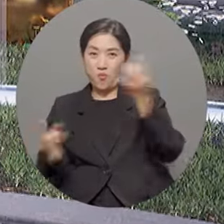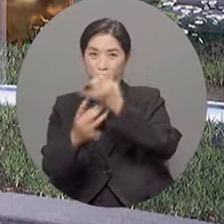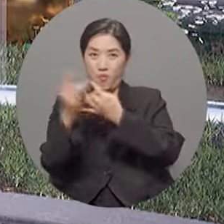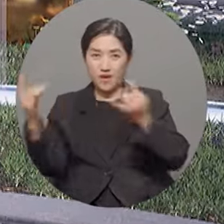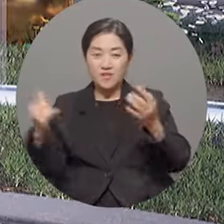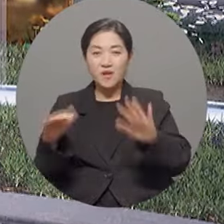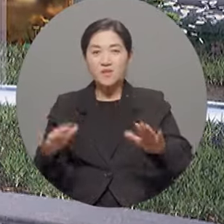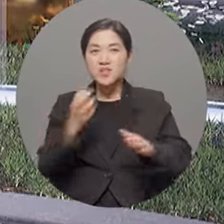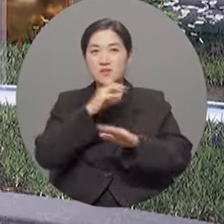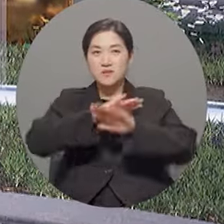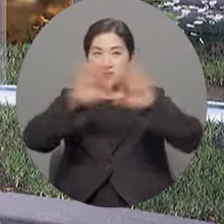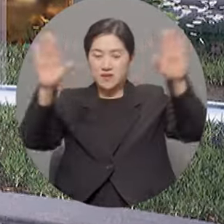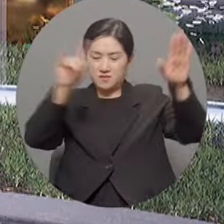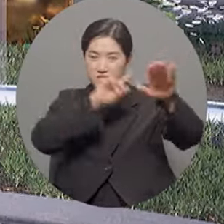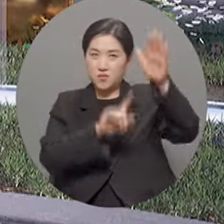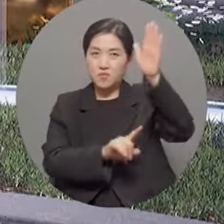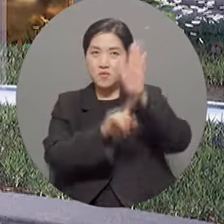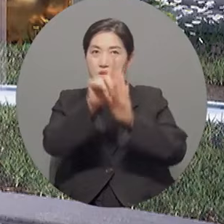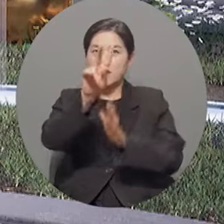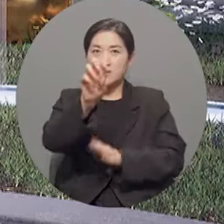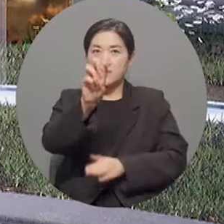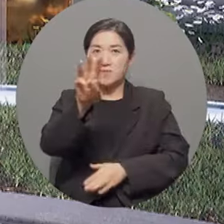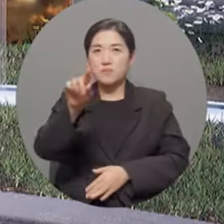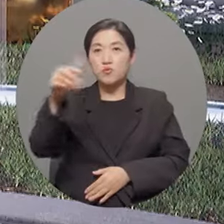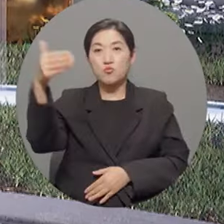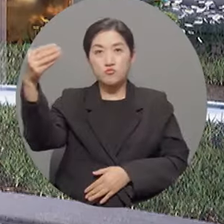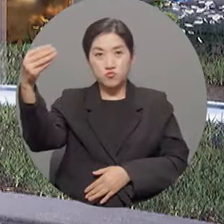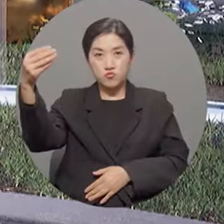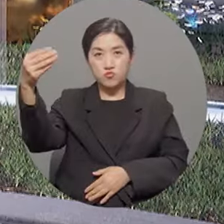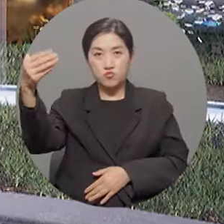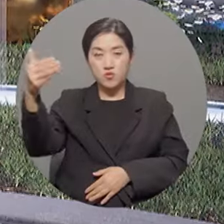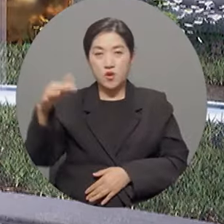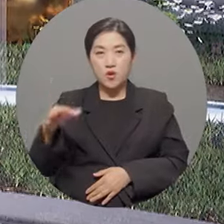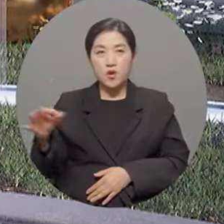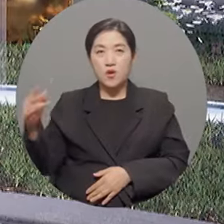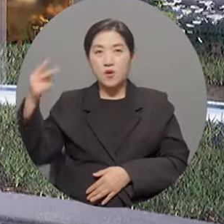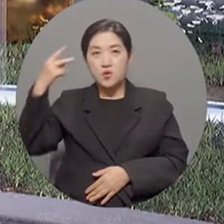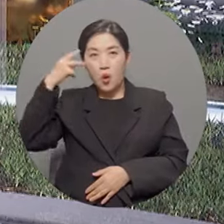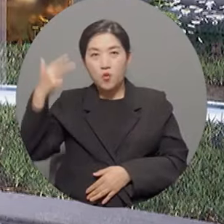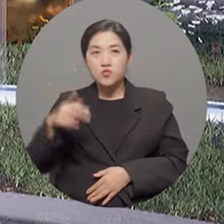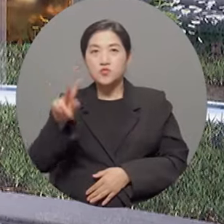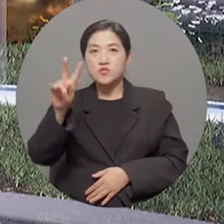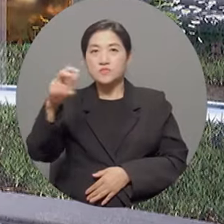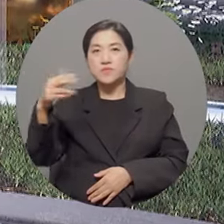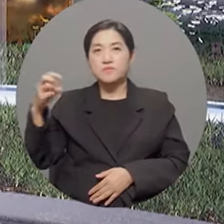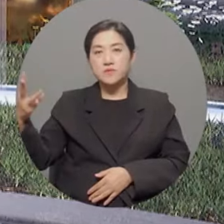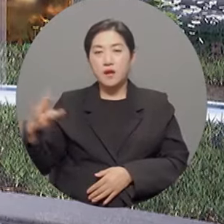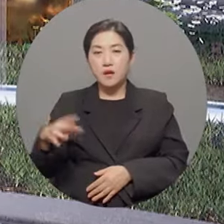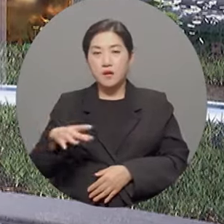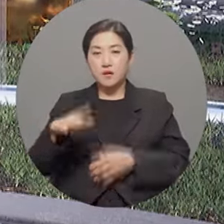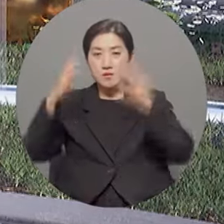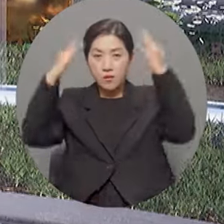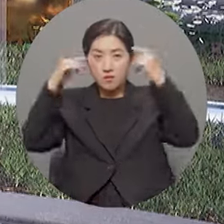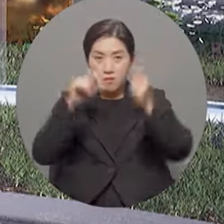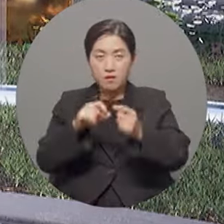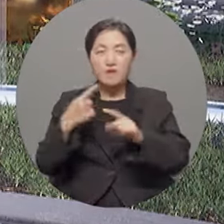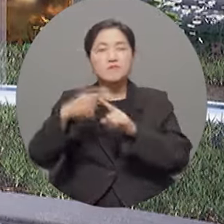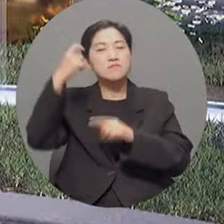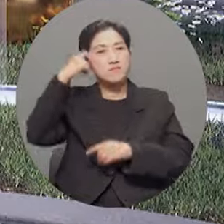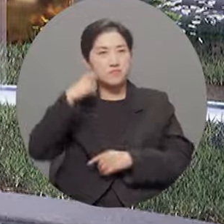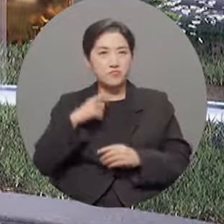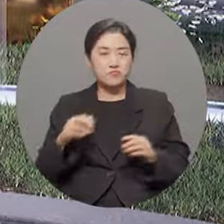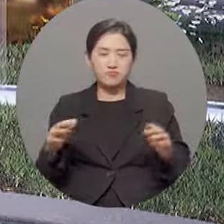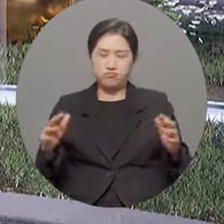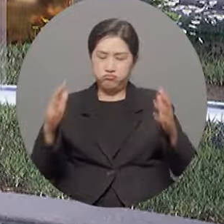오늘 서울의 낮 최고 기온이 23.9까지 올랐고요 여주시가 27.3도 초여름의 버금갈 정도였습니다